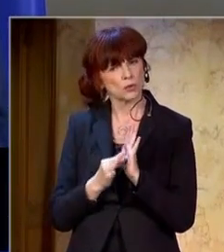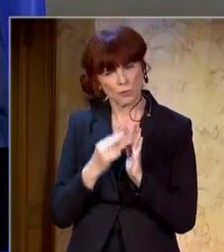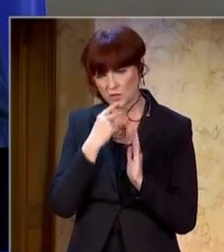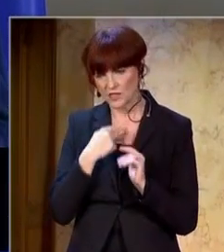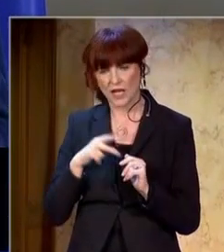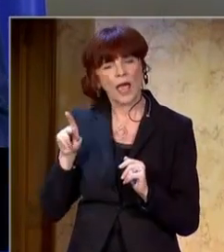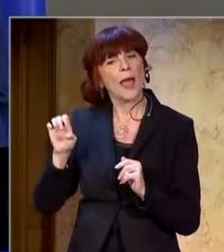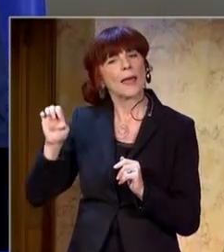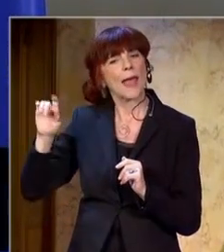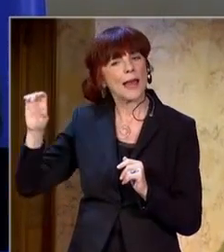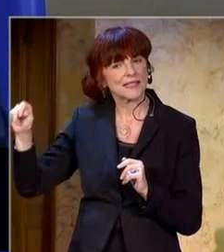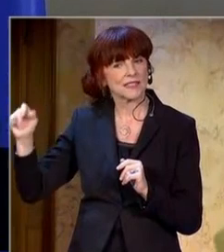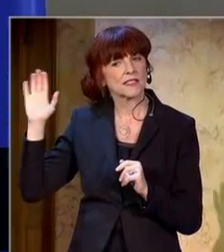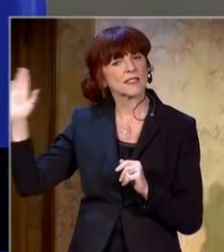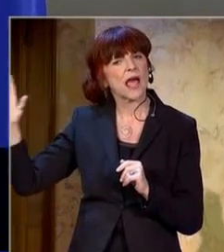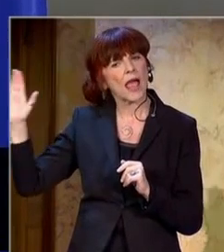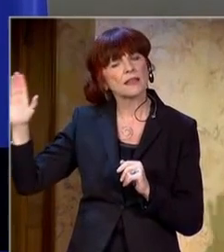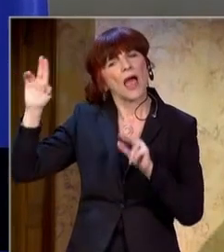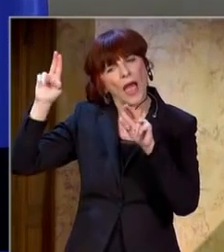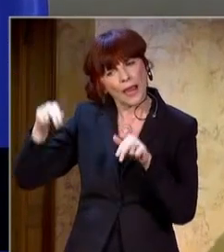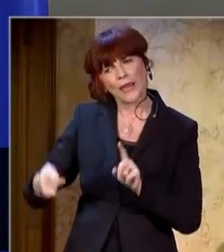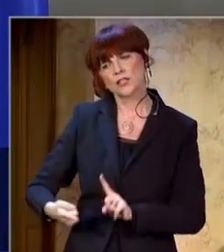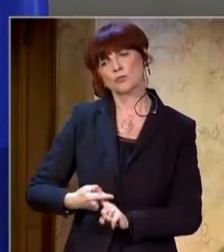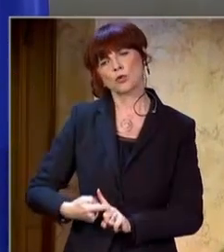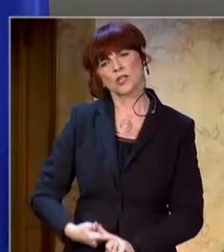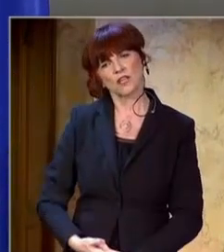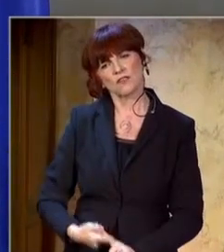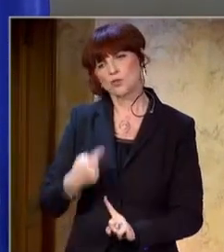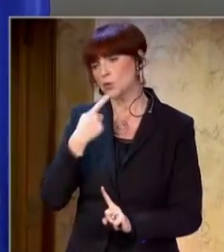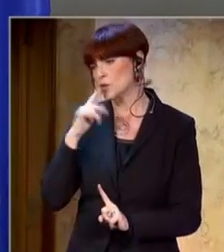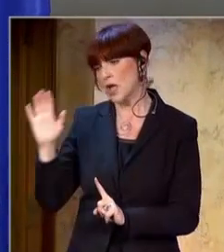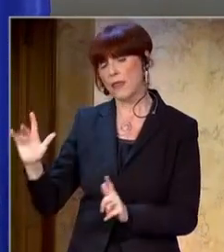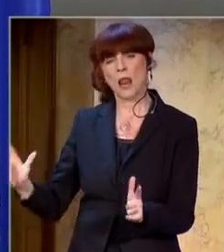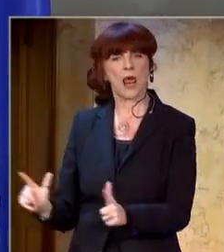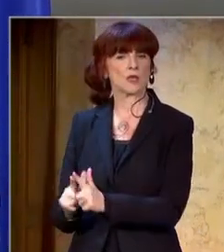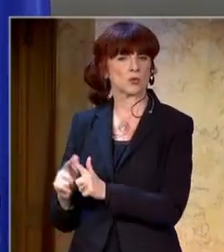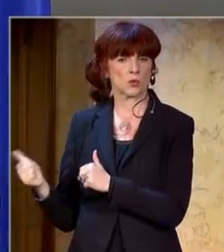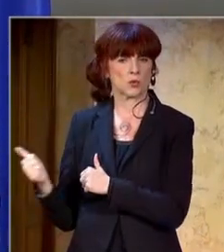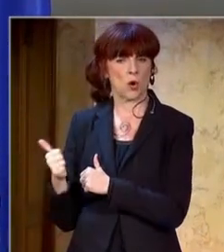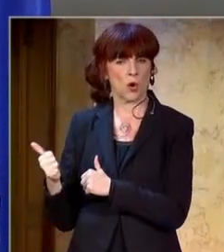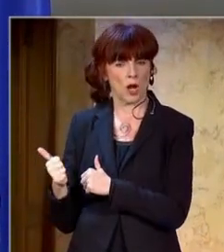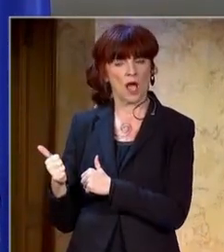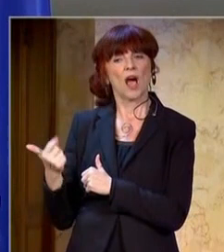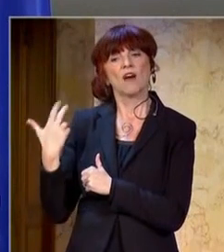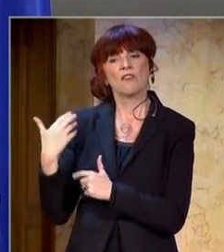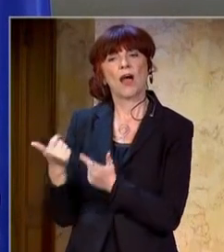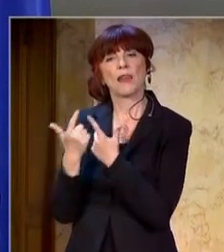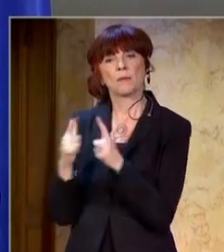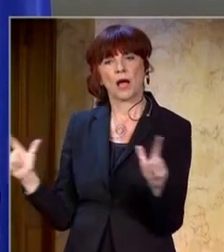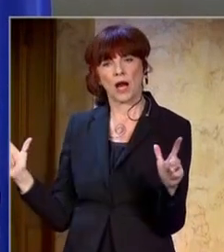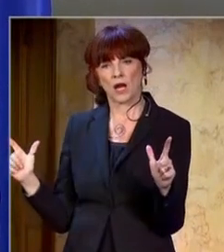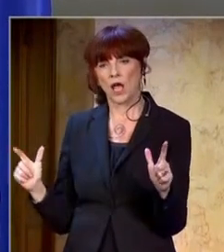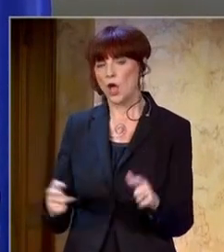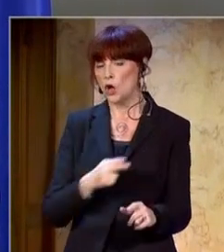auch mit seinem Rechtspositivismus etwas Großes dahingehend geleistet, als meines Erachtens durchaus Liberaler, dem die Trennung von Kirche und Staat